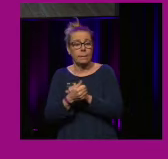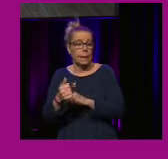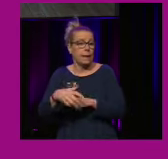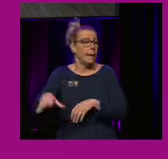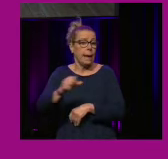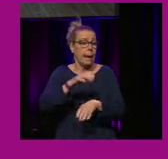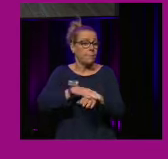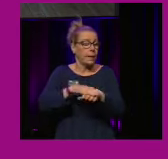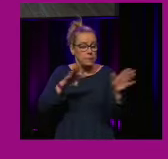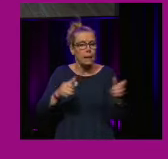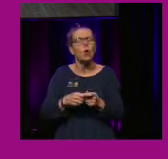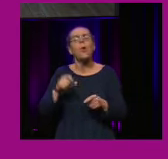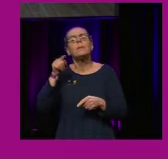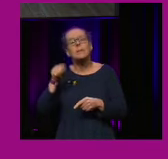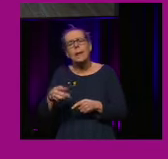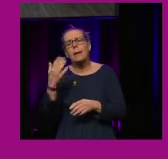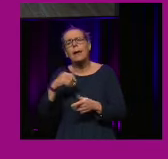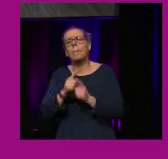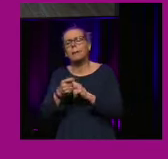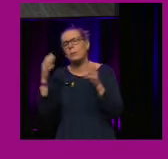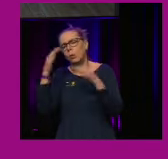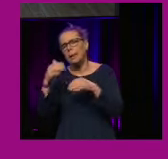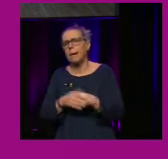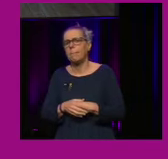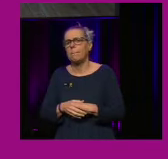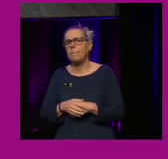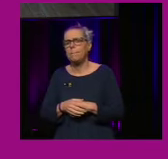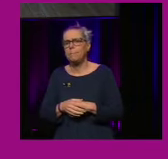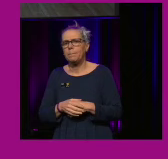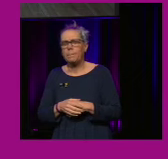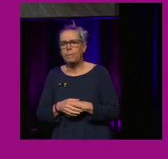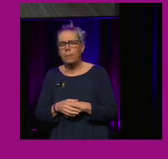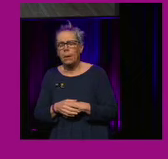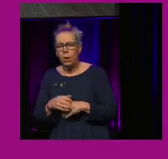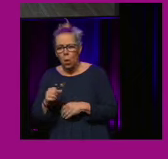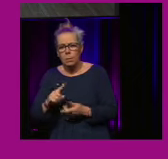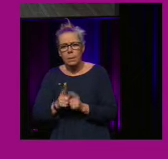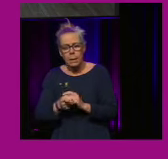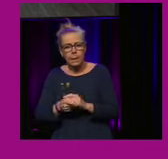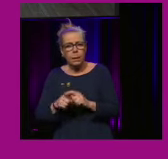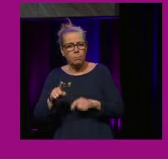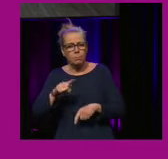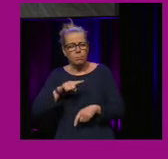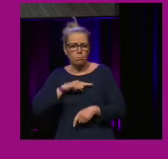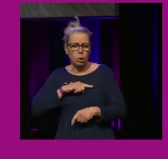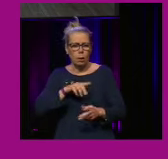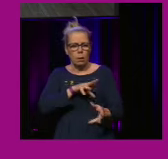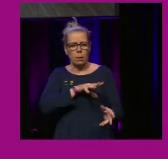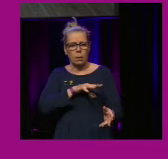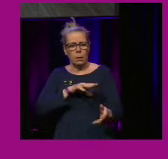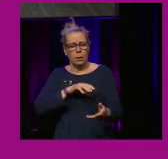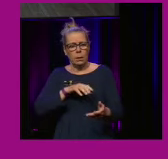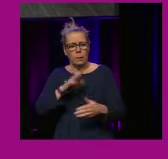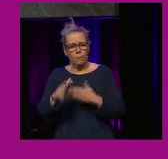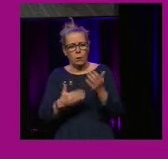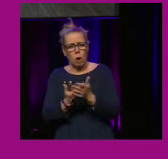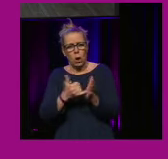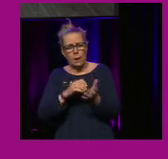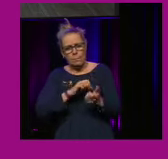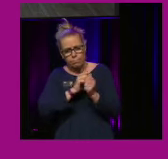vara ett problem, därför att i och för sig, om det kommer väldigt dramatiska förslag om grundlagsändringar, då kan vi väl anta att det